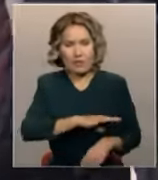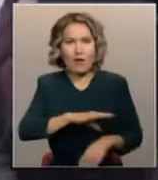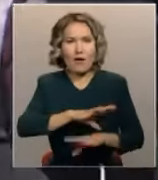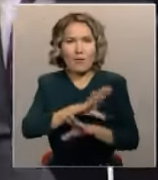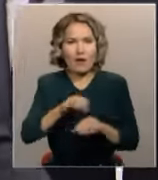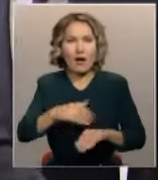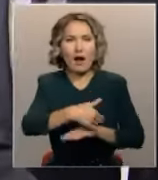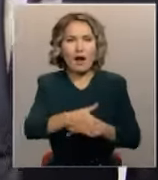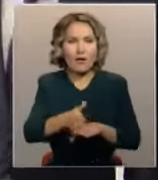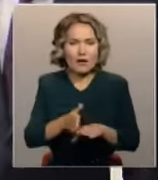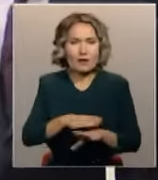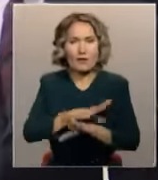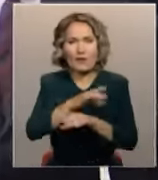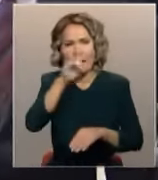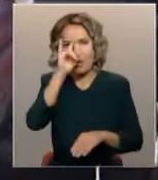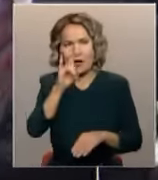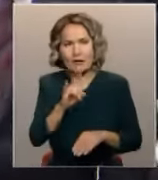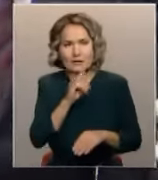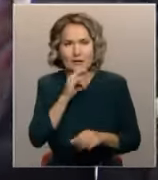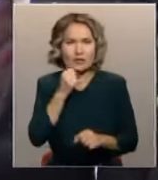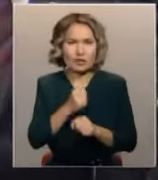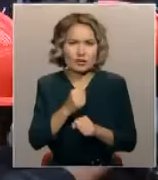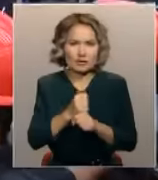Қазақстанда бұндай болмаған еш уақытта.